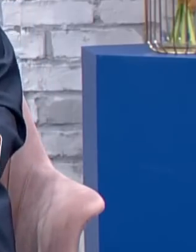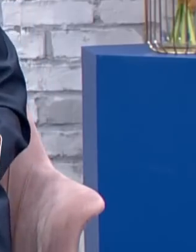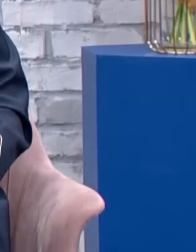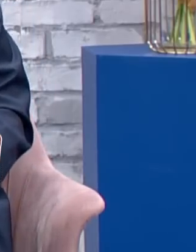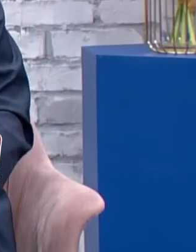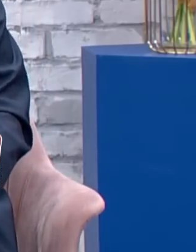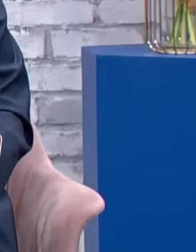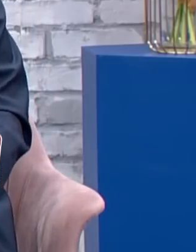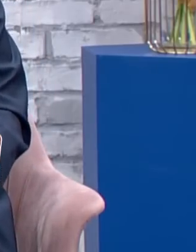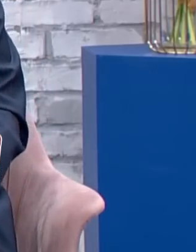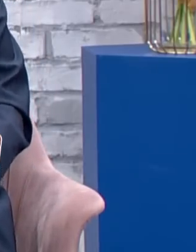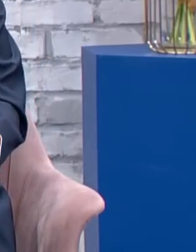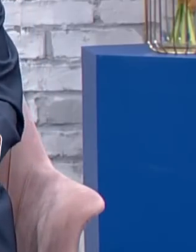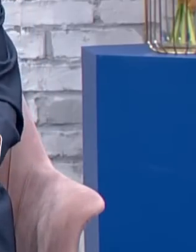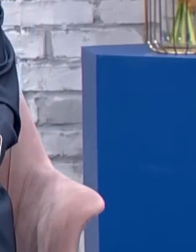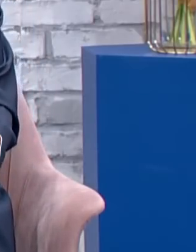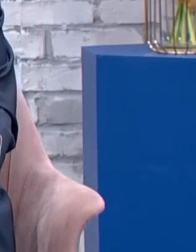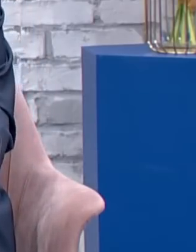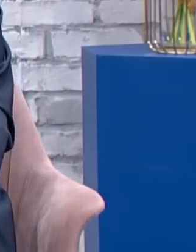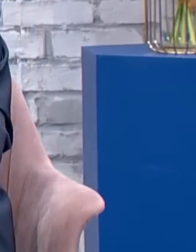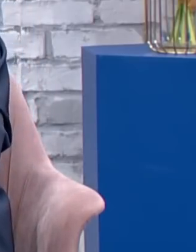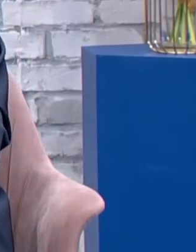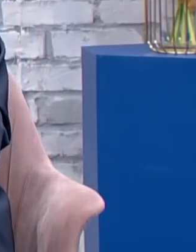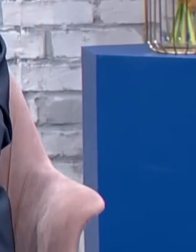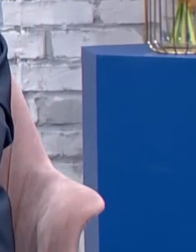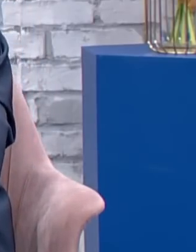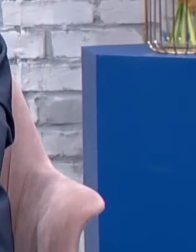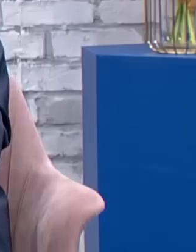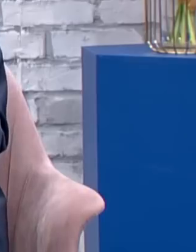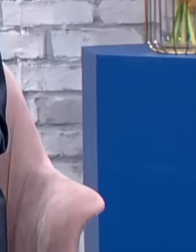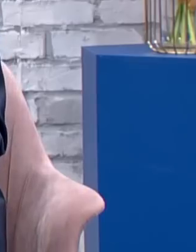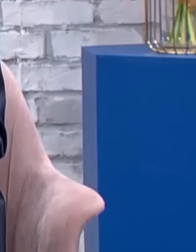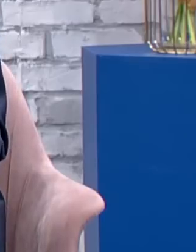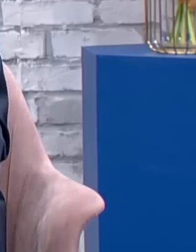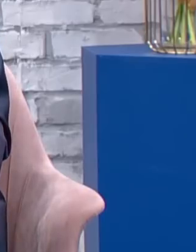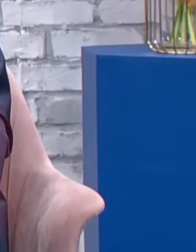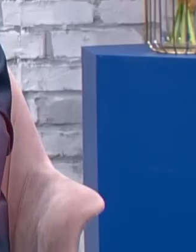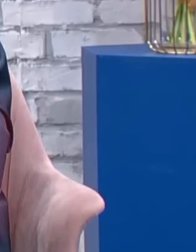드리니까 전화 많이 걸어 주시기 네. 바라겠습니다. 자, 오늘도 주님과 함께